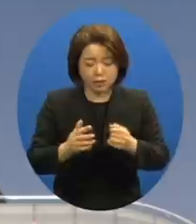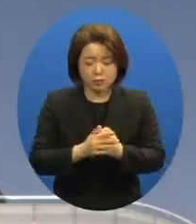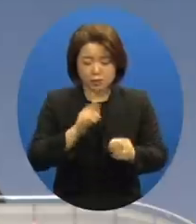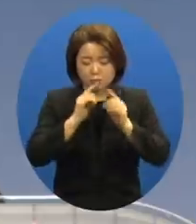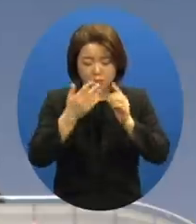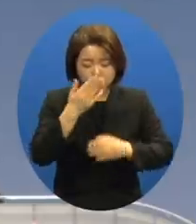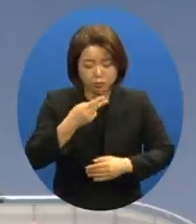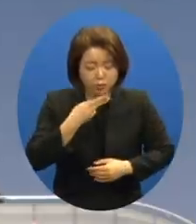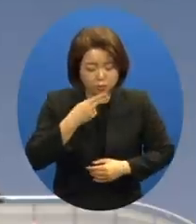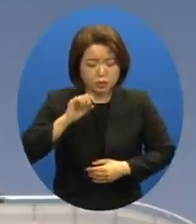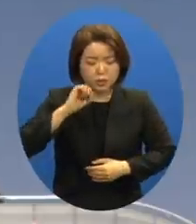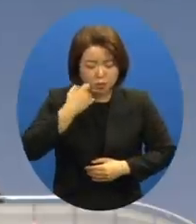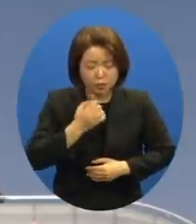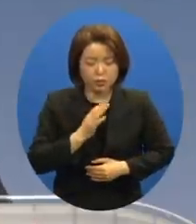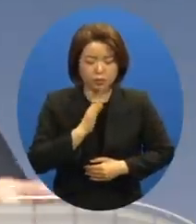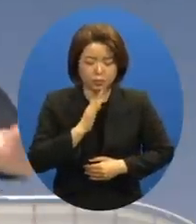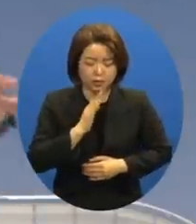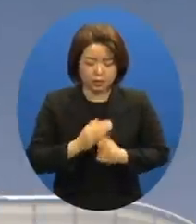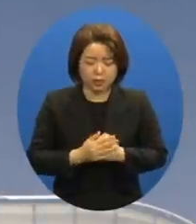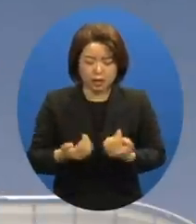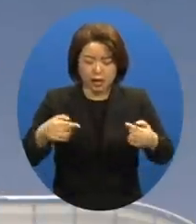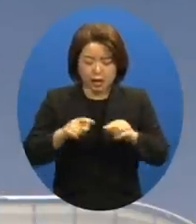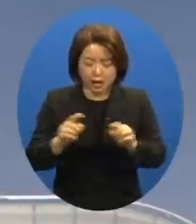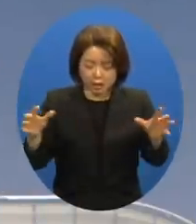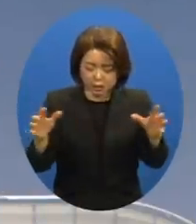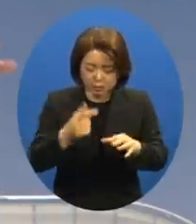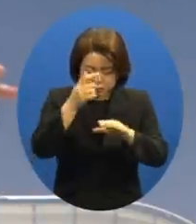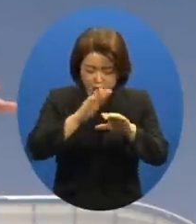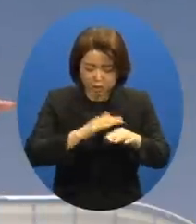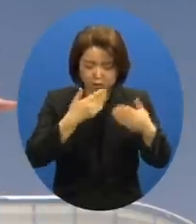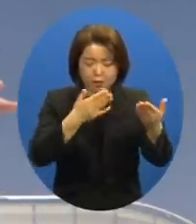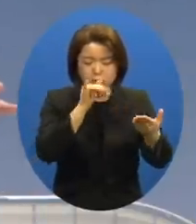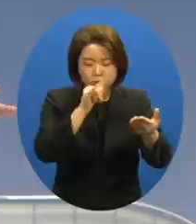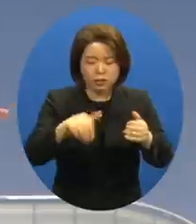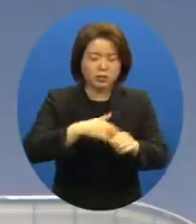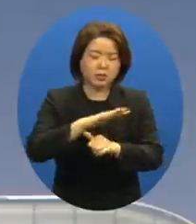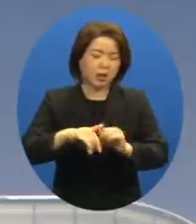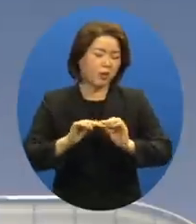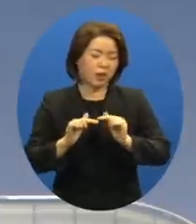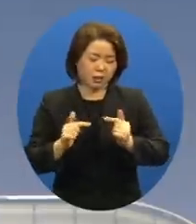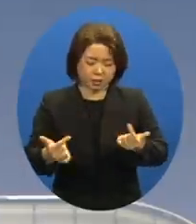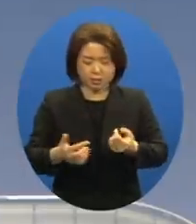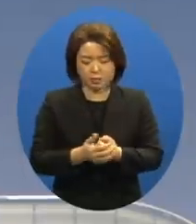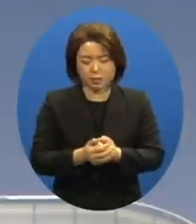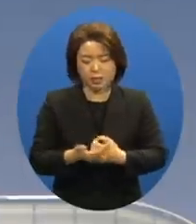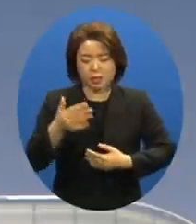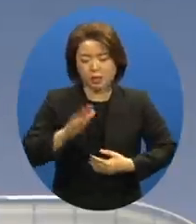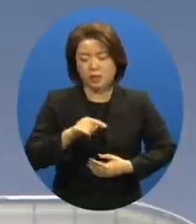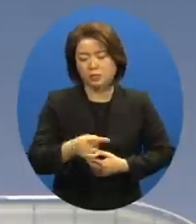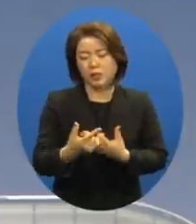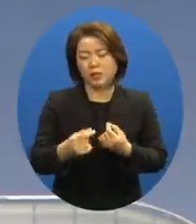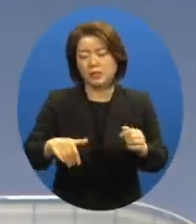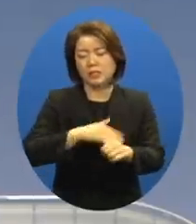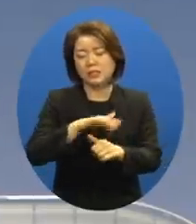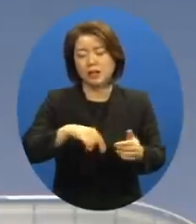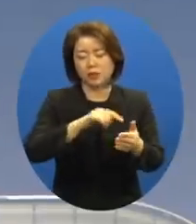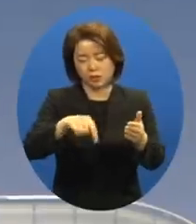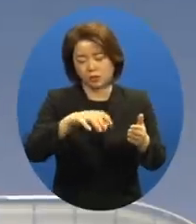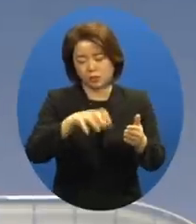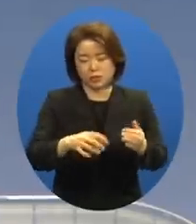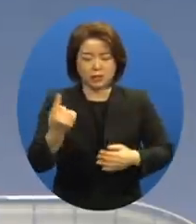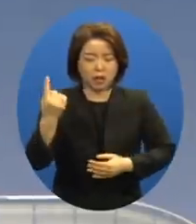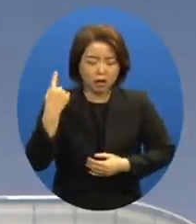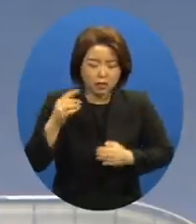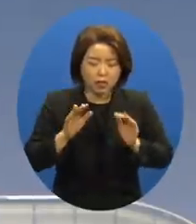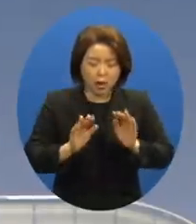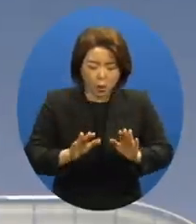없이 어렵습니다 함께 모여 예배 할 수 있는 상황이 아닙니다 그러나 이런 상황 속에서 어제나